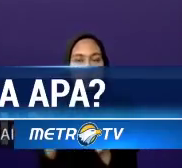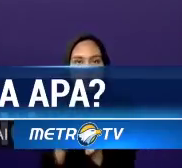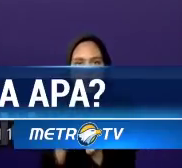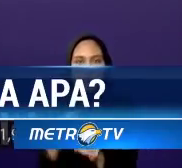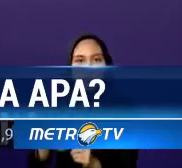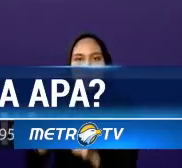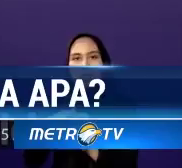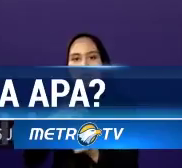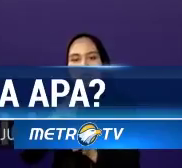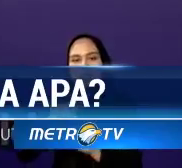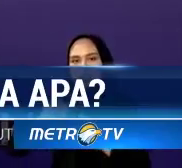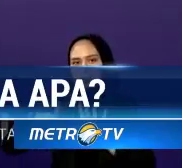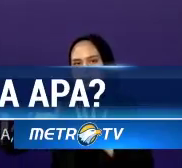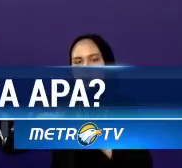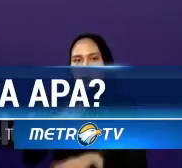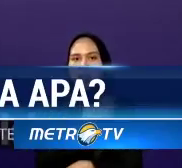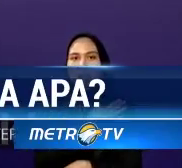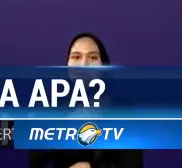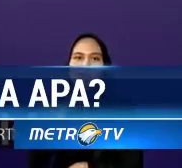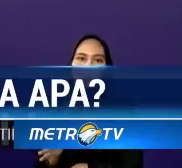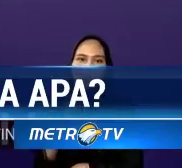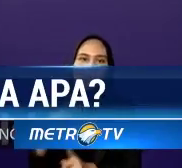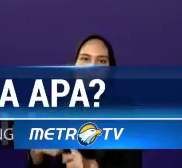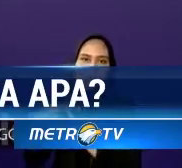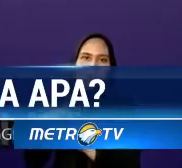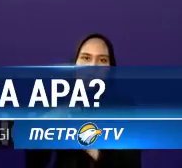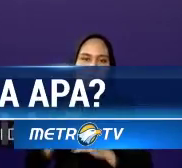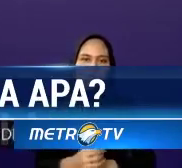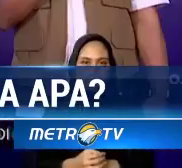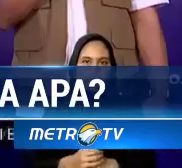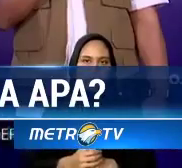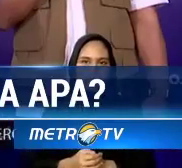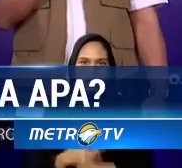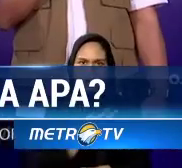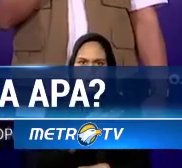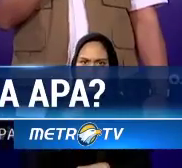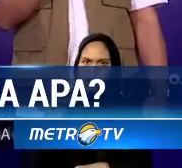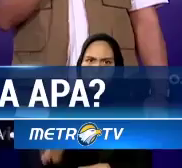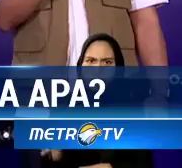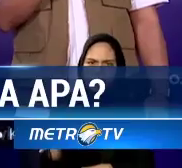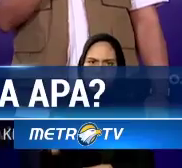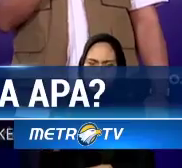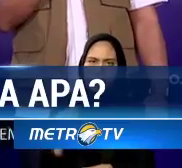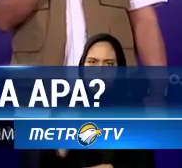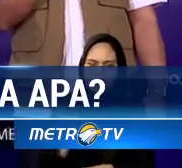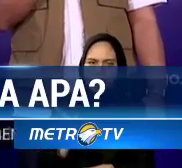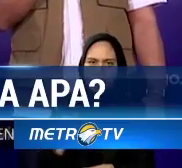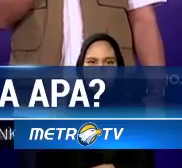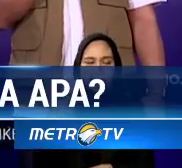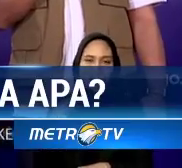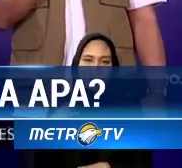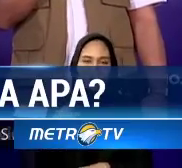kabupaten kota. Selain zonasi daerah, saat ini juga didominasi oleh kabupaten kota dengan status risiko sedang atau